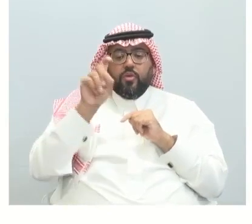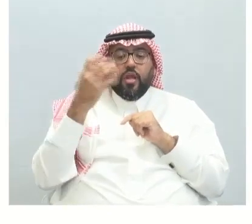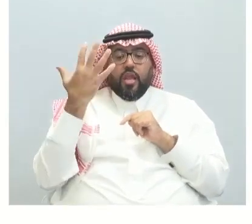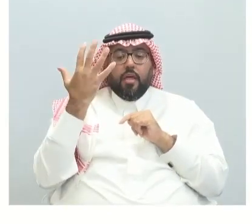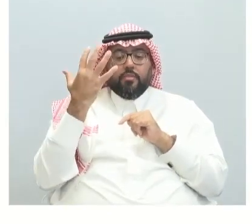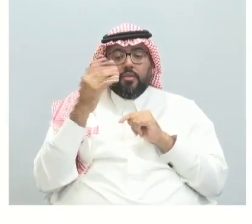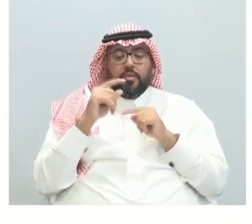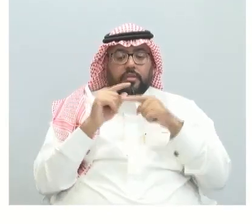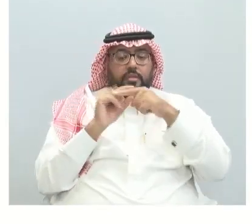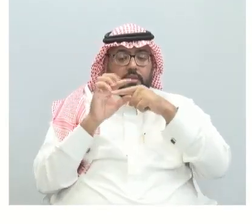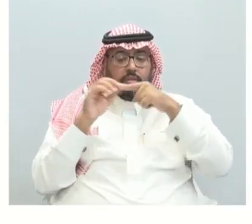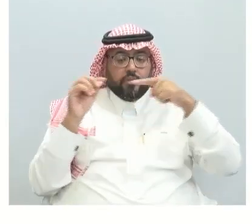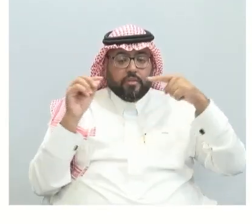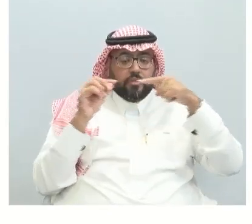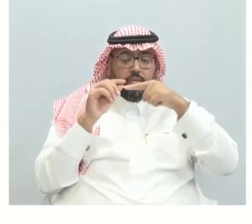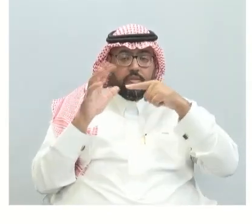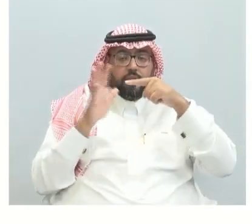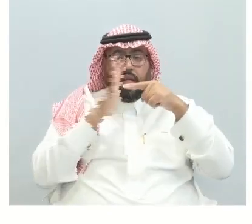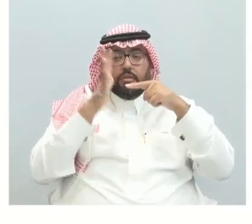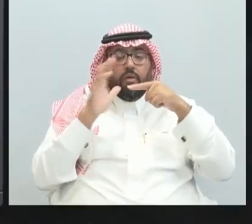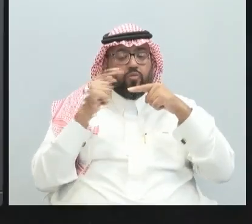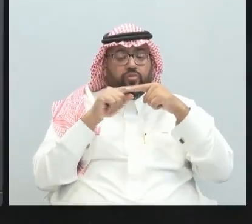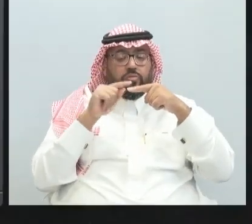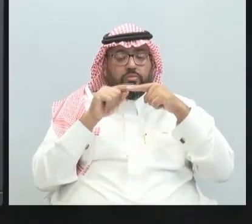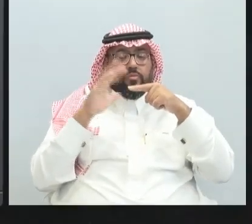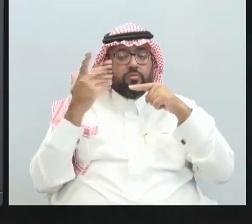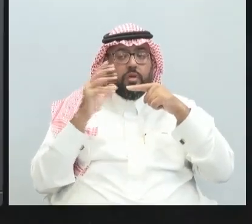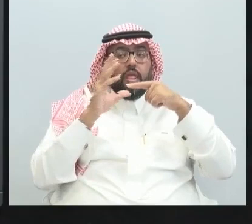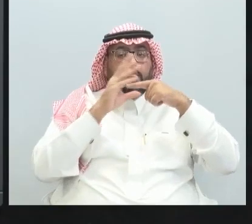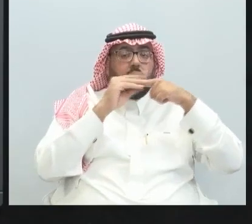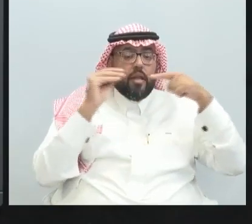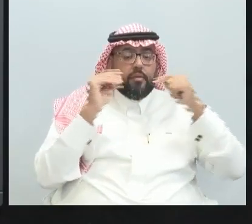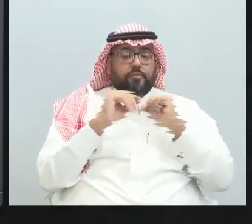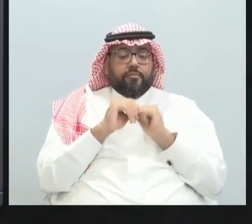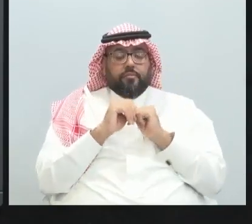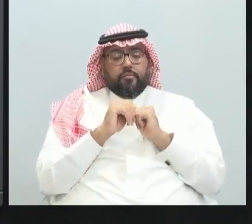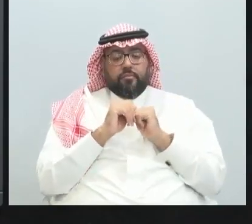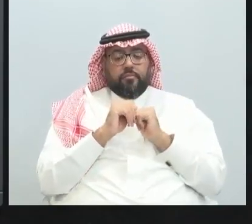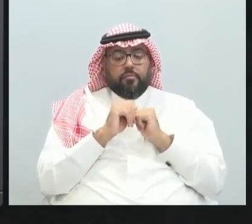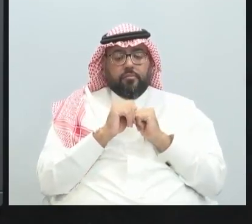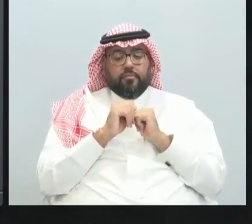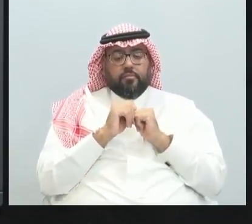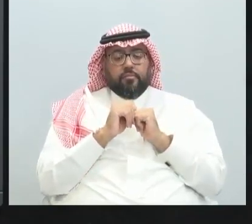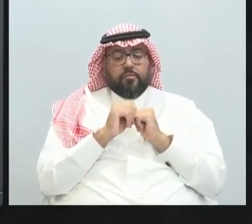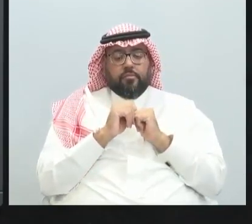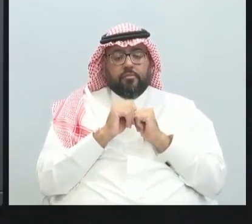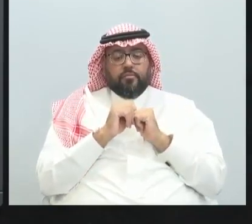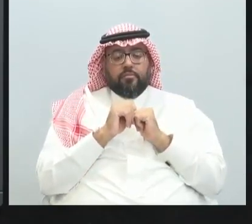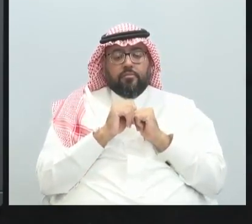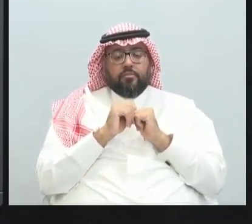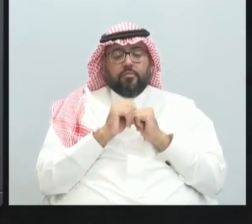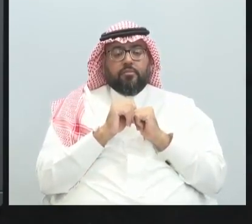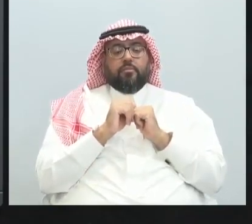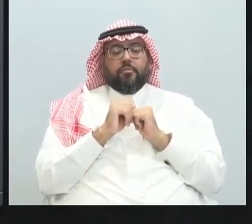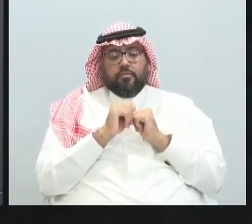هذه الاشاره هل هي جمع ام طرح يلا يا ابطال احسنتم طرح اذا